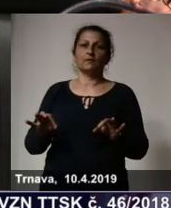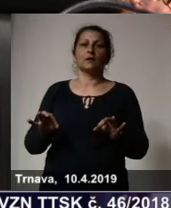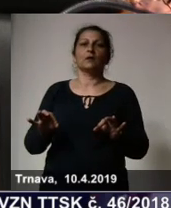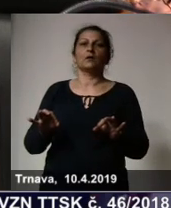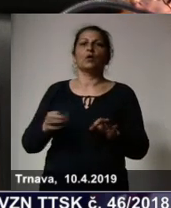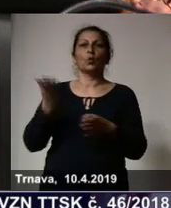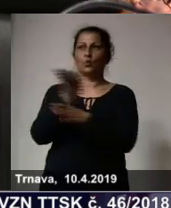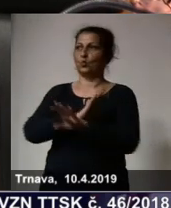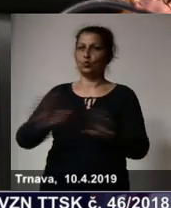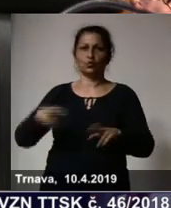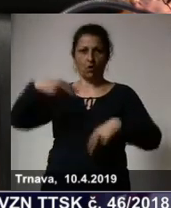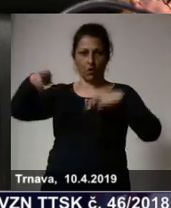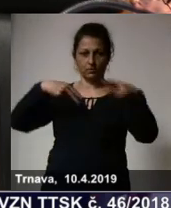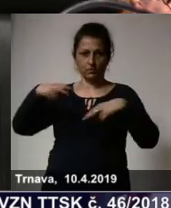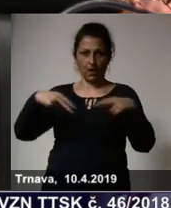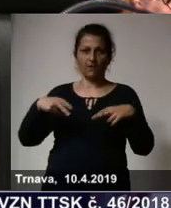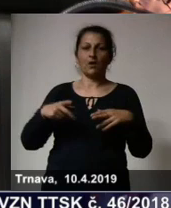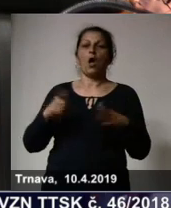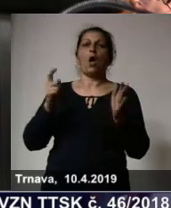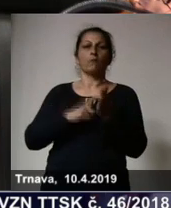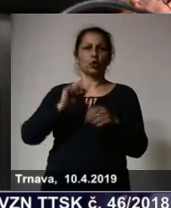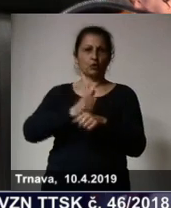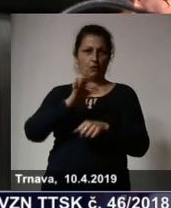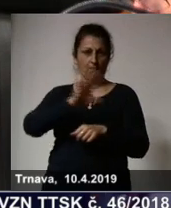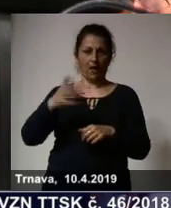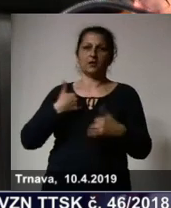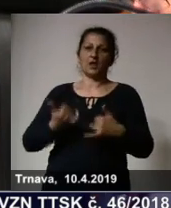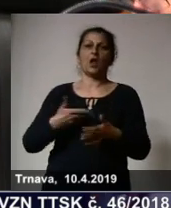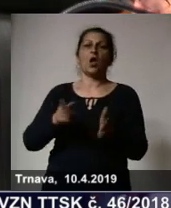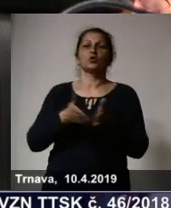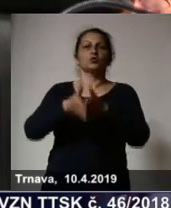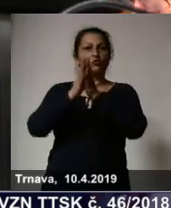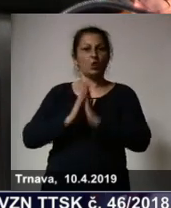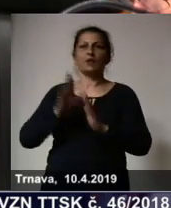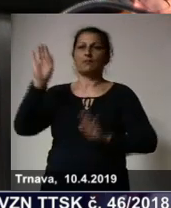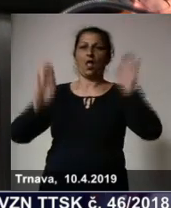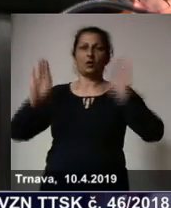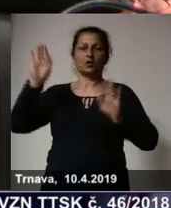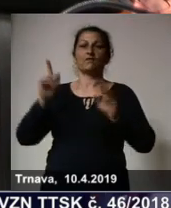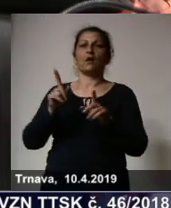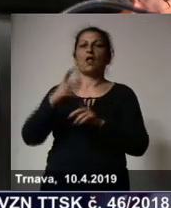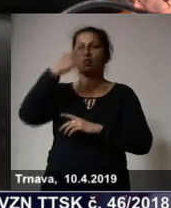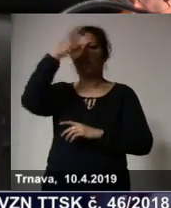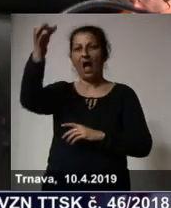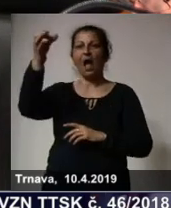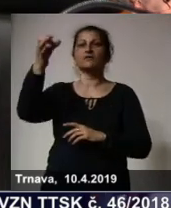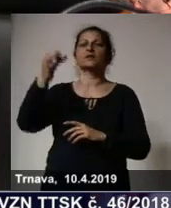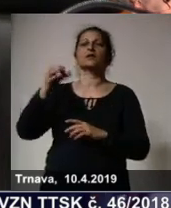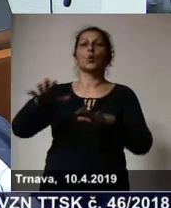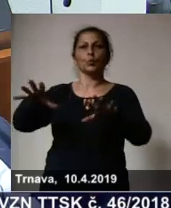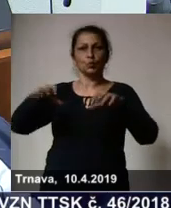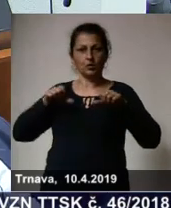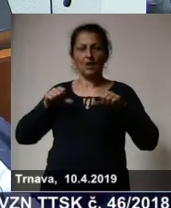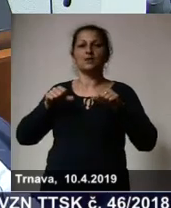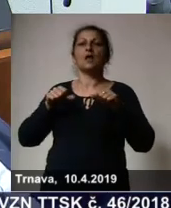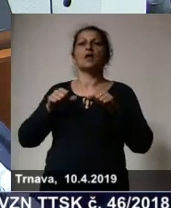dovolím si ukončiť rozpravu v tomto bode a požiadať vás o hlasovanie o návrhu uznesenia tak, ako